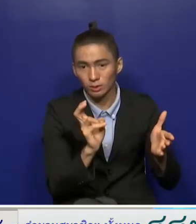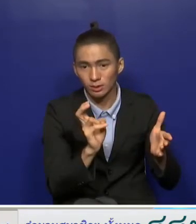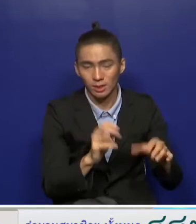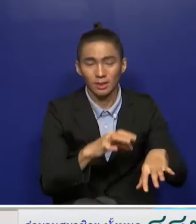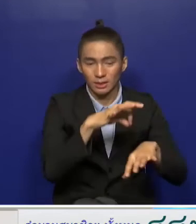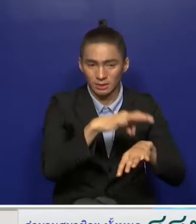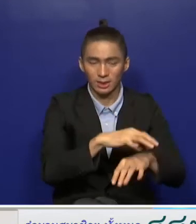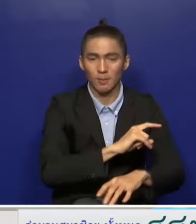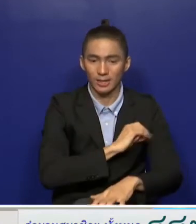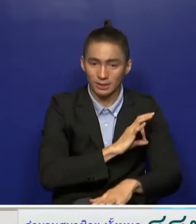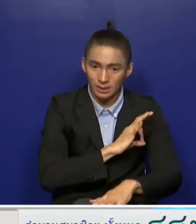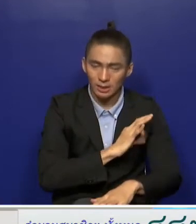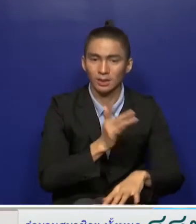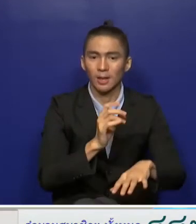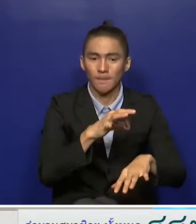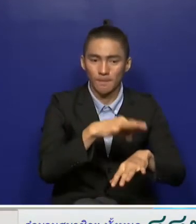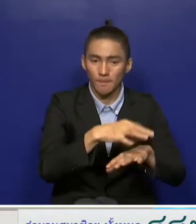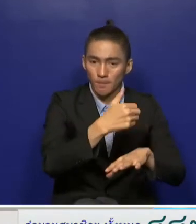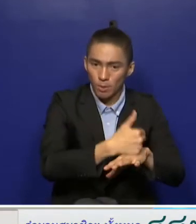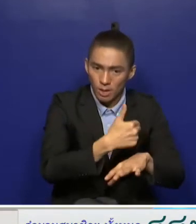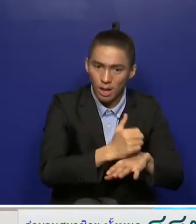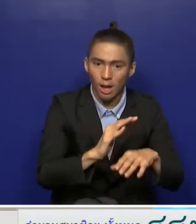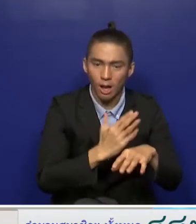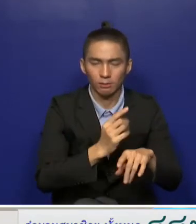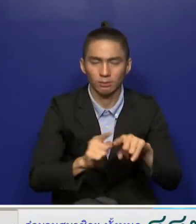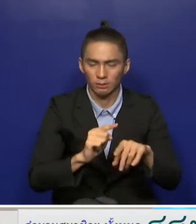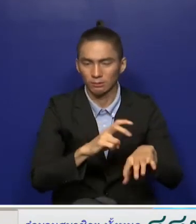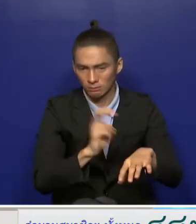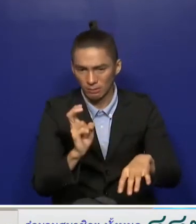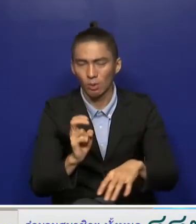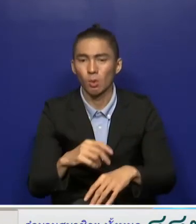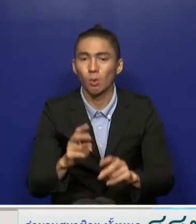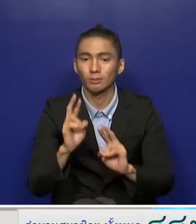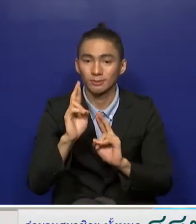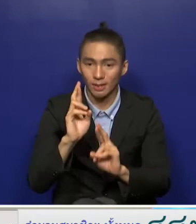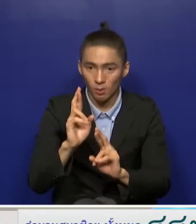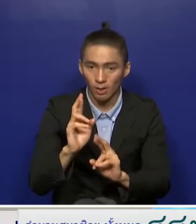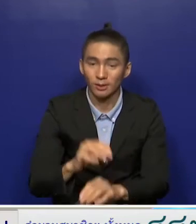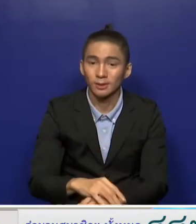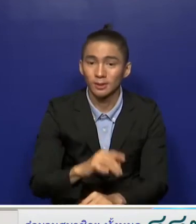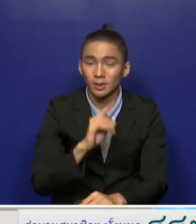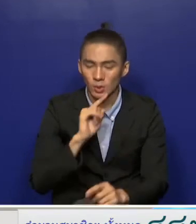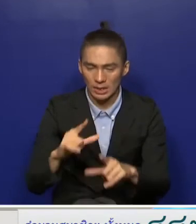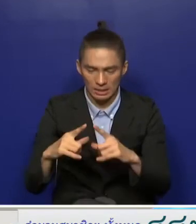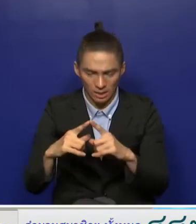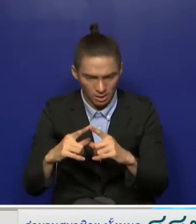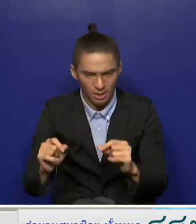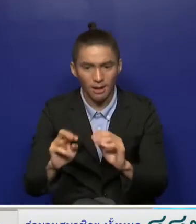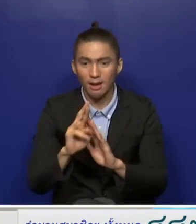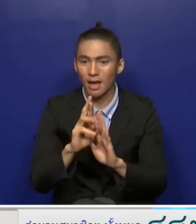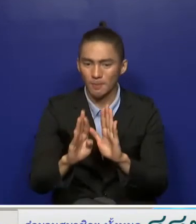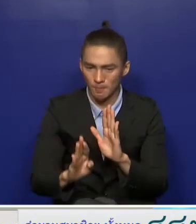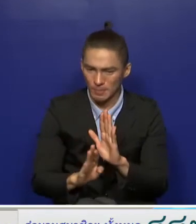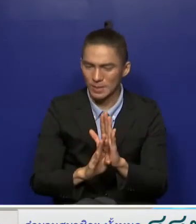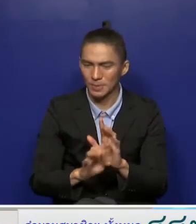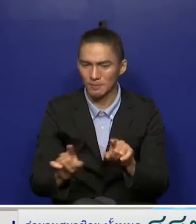มอัี้อัตลายเพราฉนั้นขาบวรการขั้นตอนและเบียบใเรื่องของการถอนถือว่าเป็เรื่องของการให้ร้าย